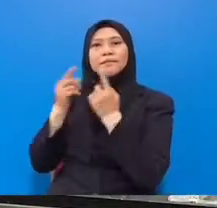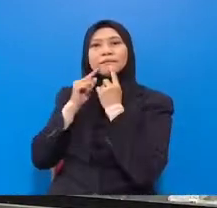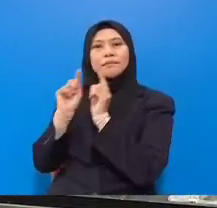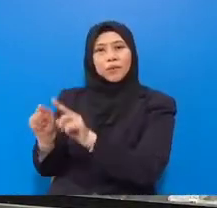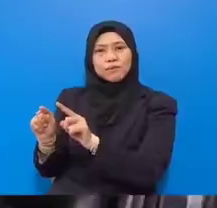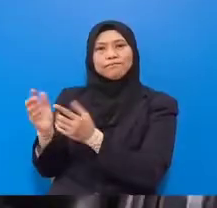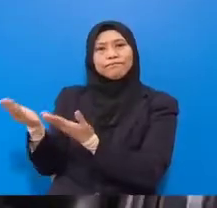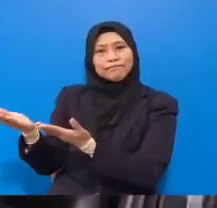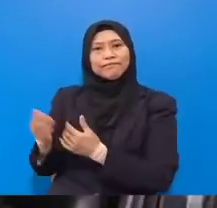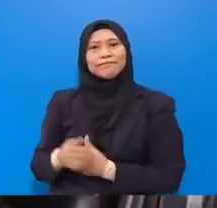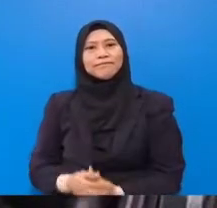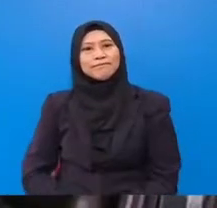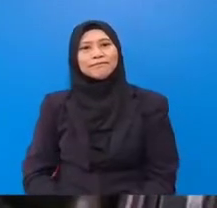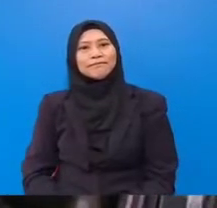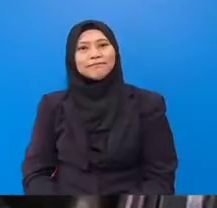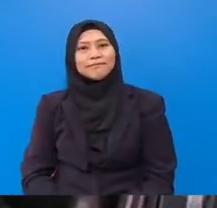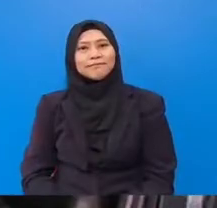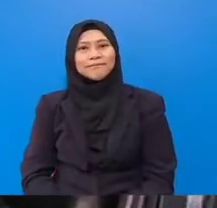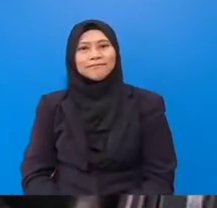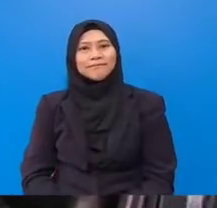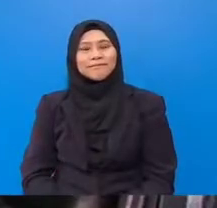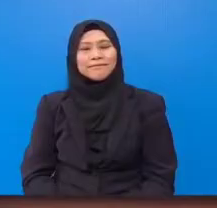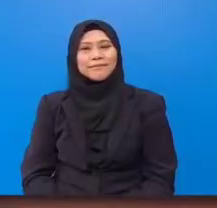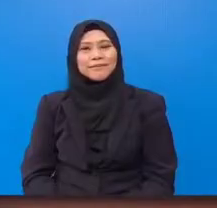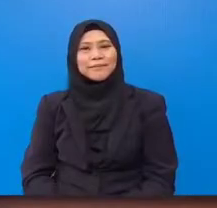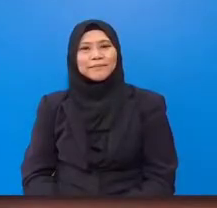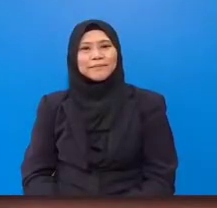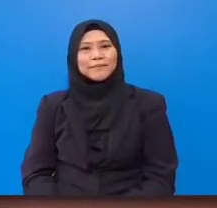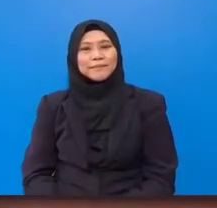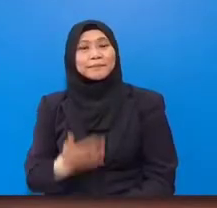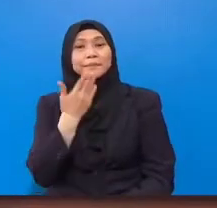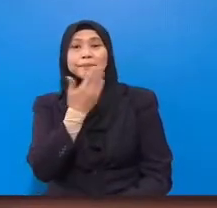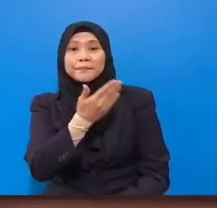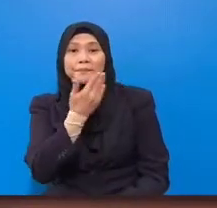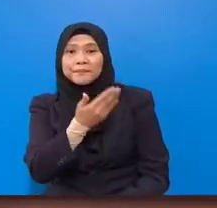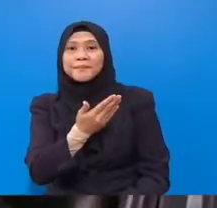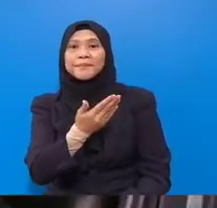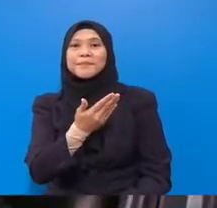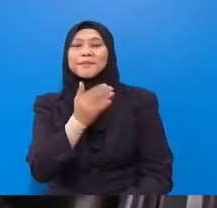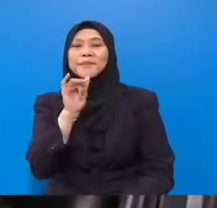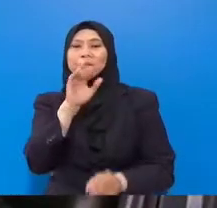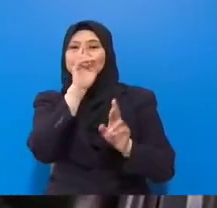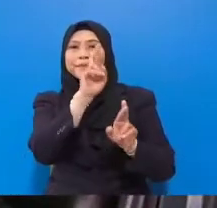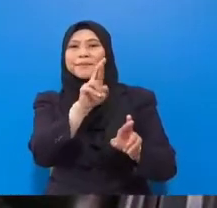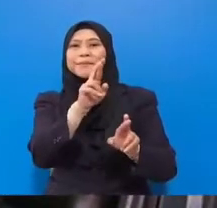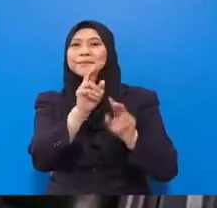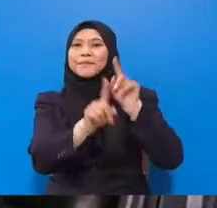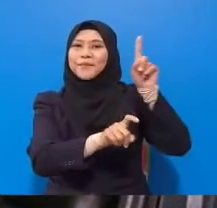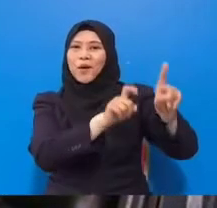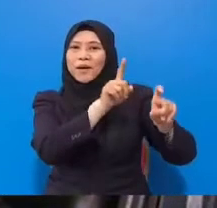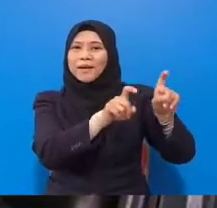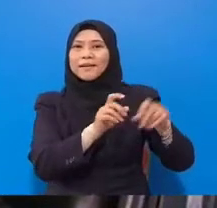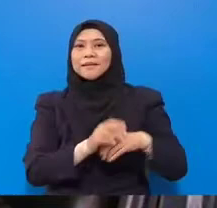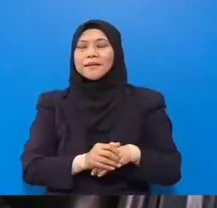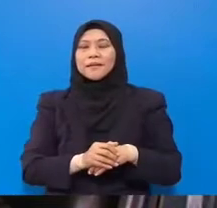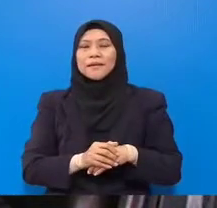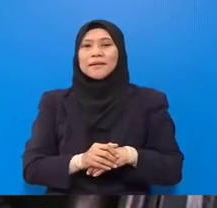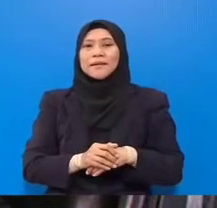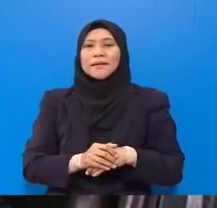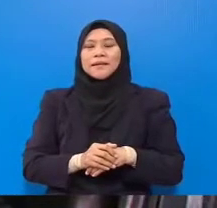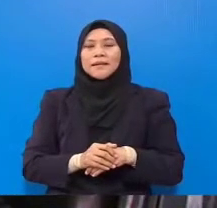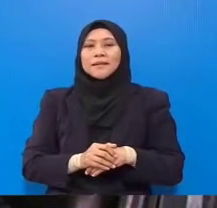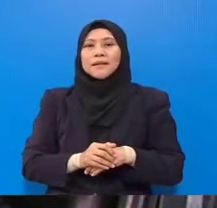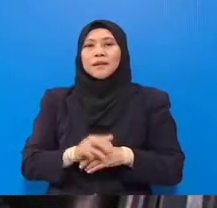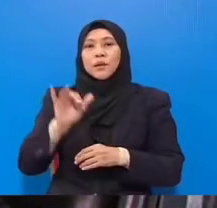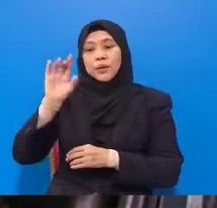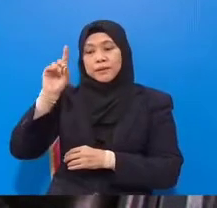tetap Hai di Bekasi Kepada yang terhormat yang mengemukakan soalan Tantri yang dipertua